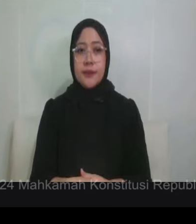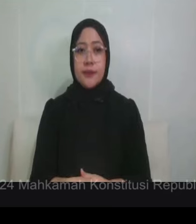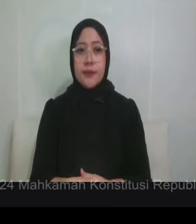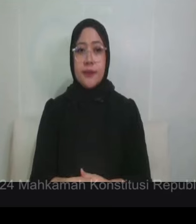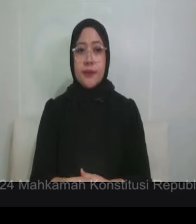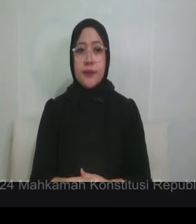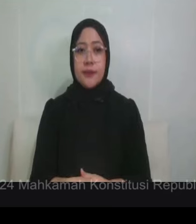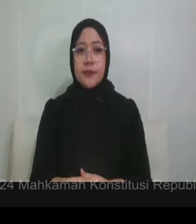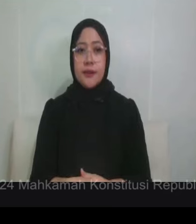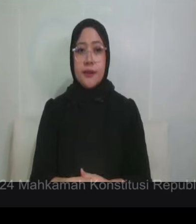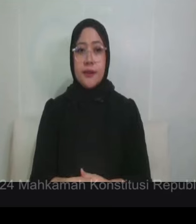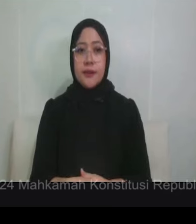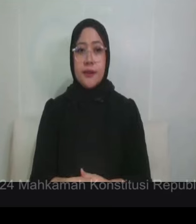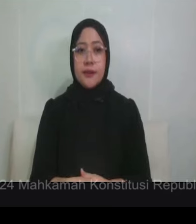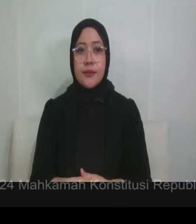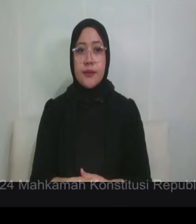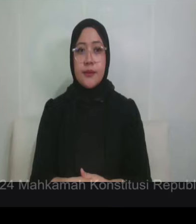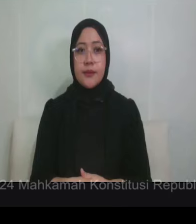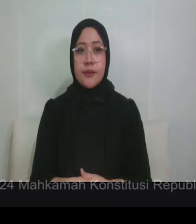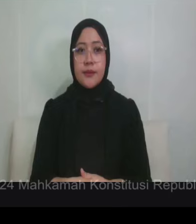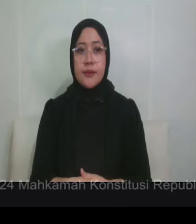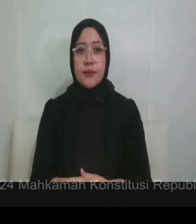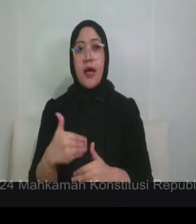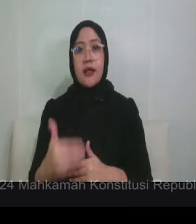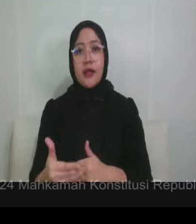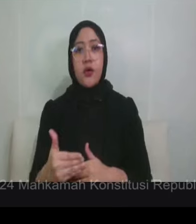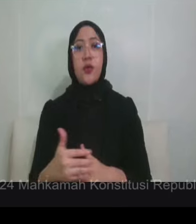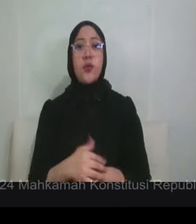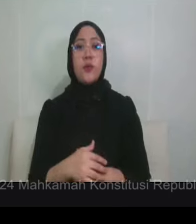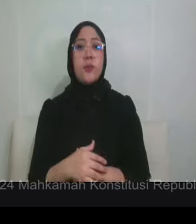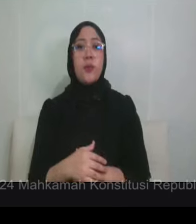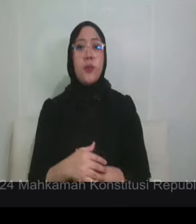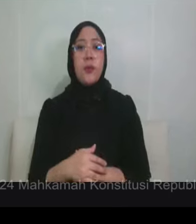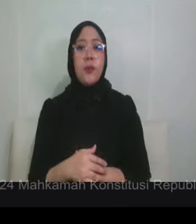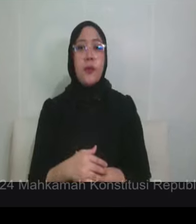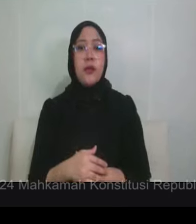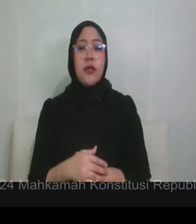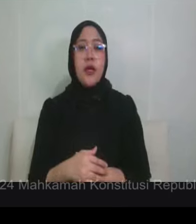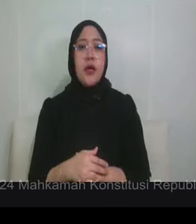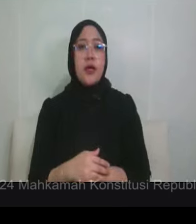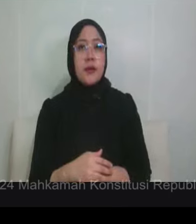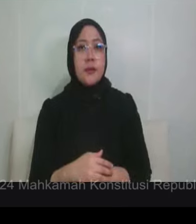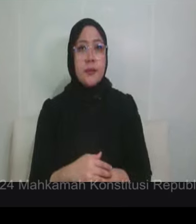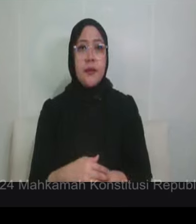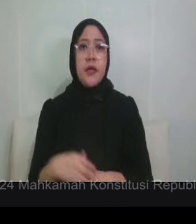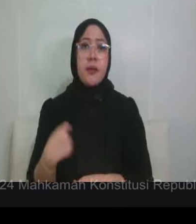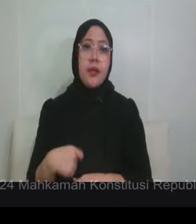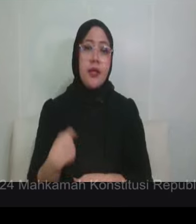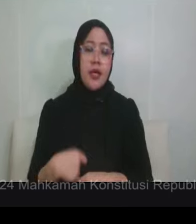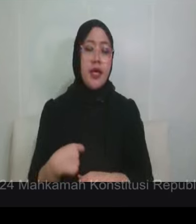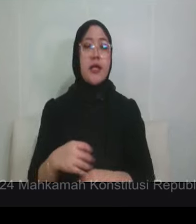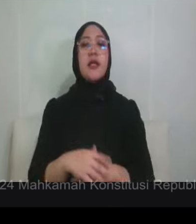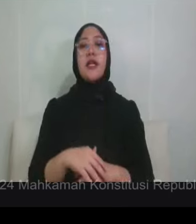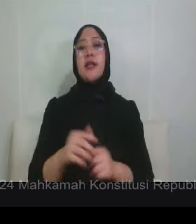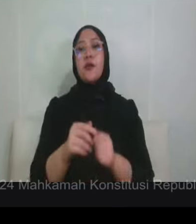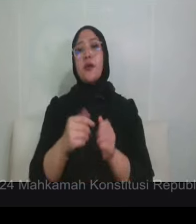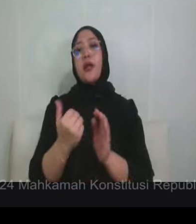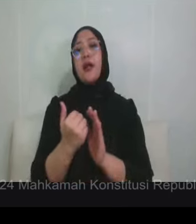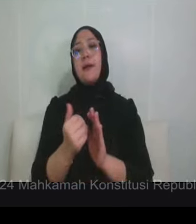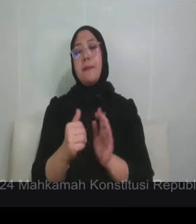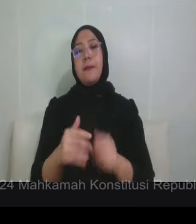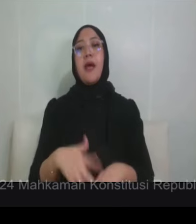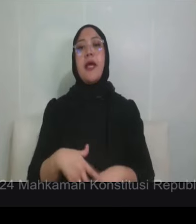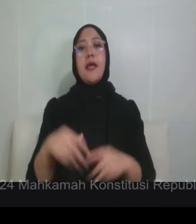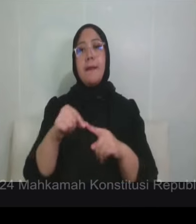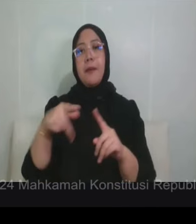hal-hal yang bersifat teknis administratif tetapi mengatur ketentuan pidana bidang perpajakan terhadap dari para pemohan ak mahkamah